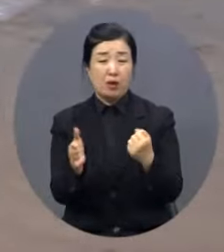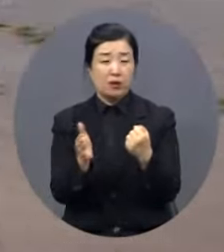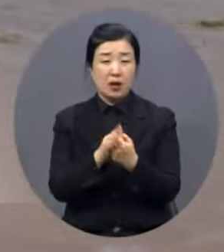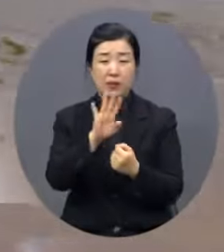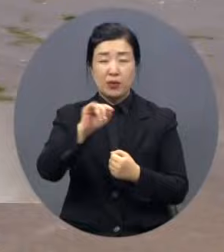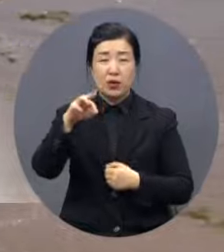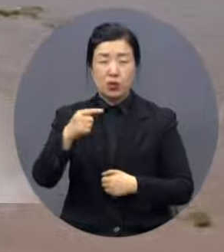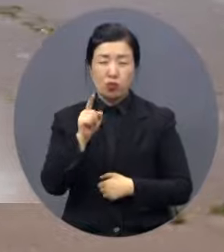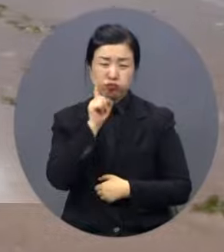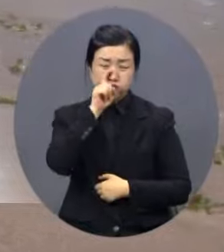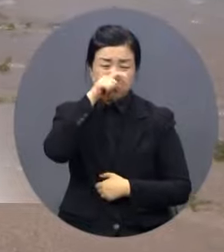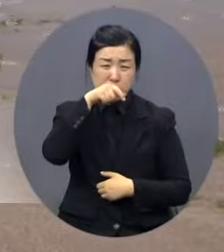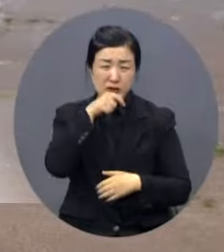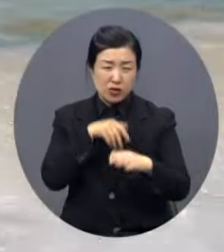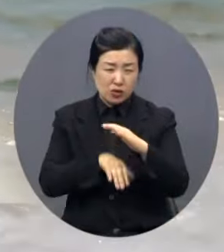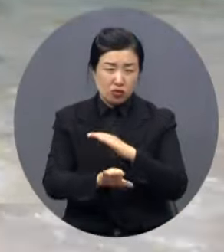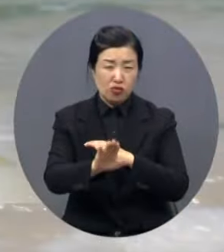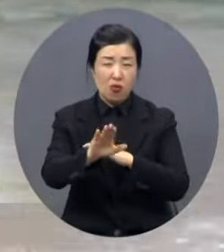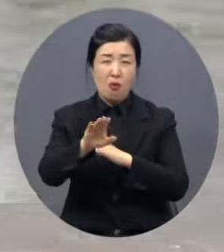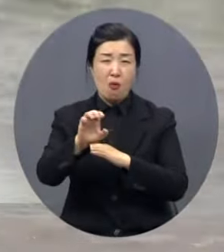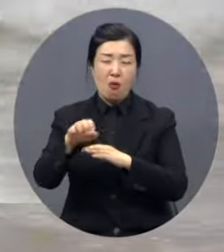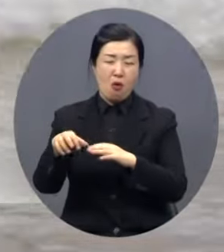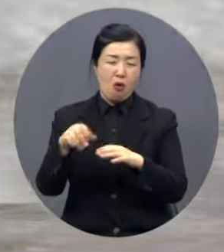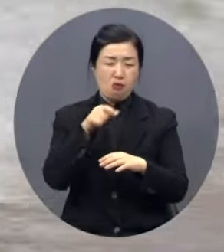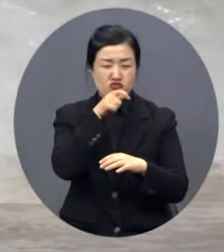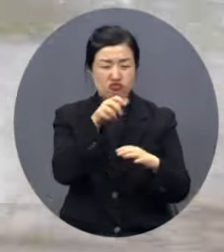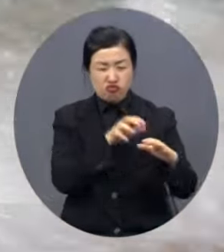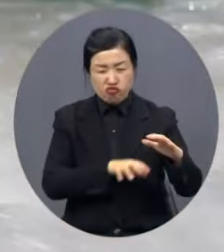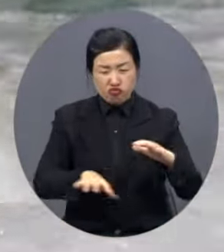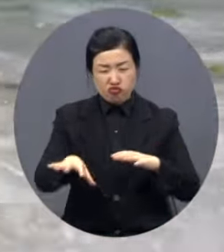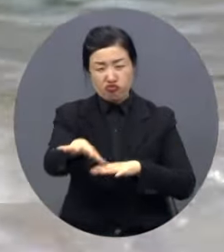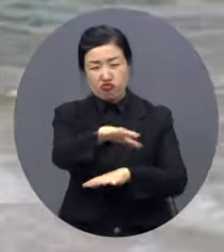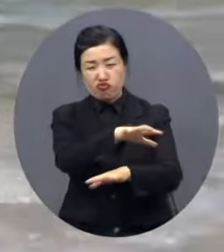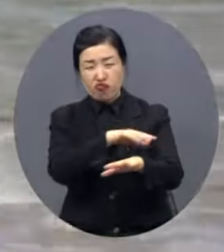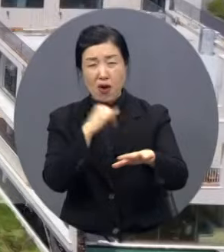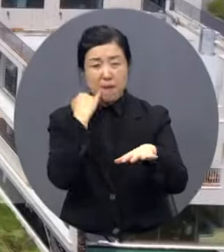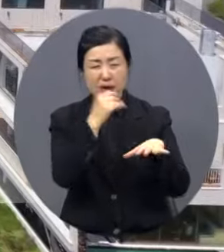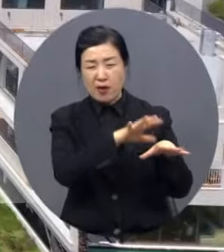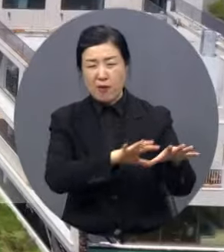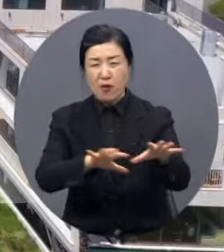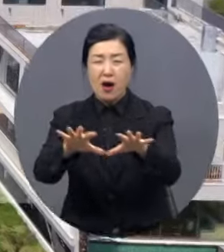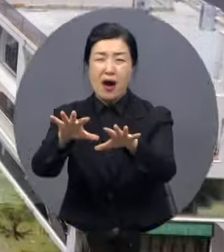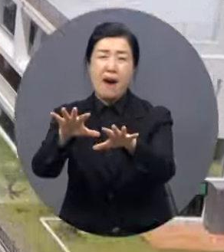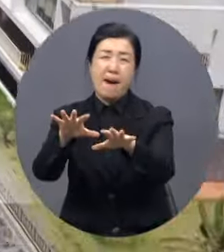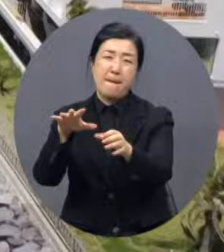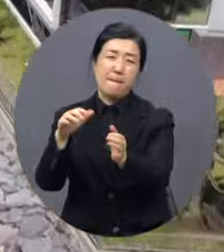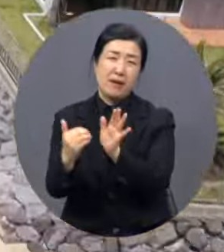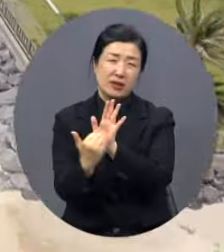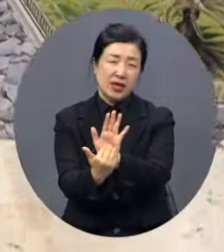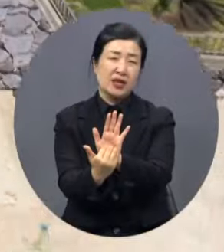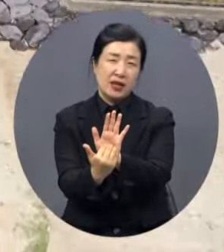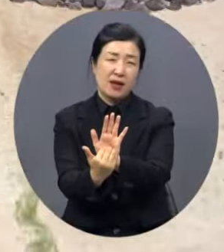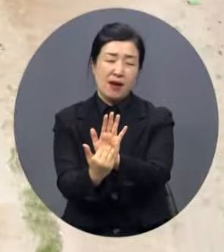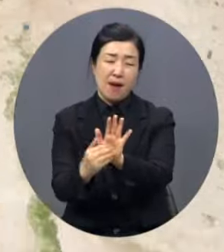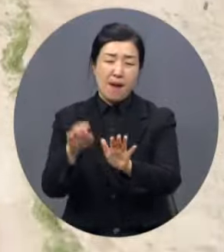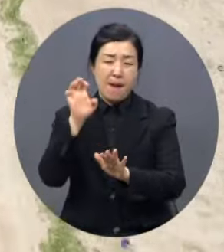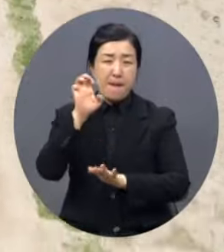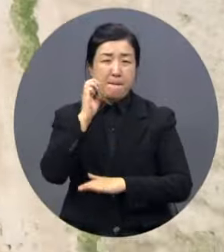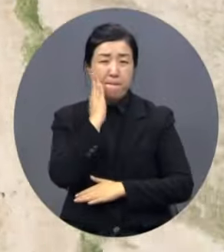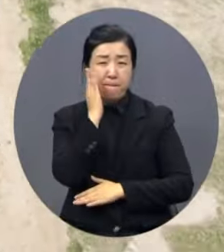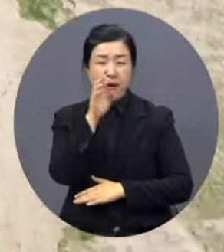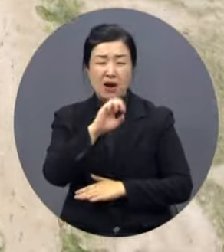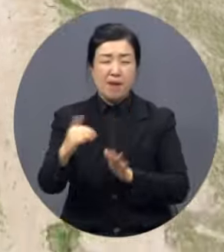오수가 섞인 지하수와 양식장 배출수가 바다로 흘러들어가는 부영양화 현상을 차단해야 팔의 번식을 막을 수